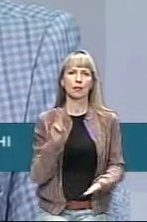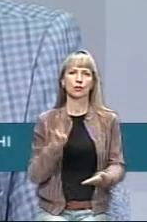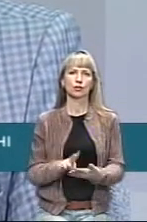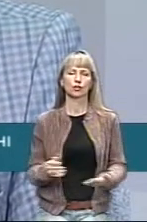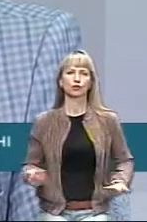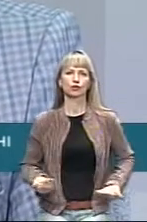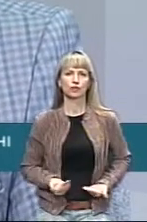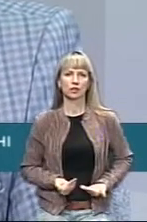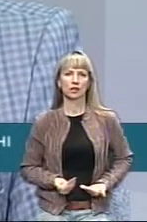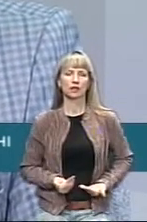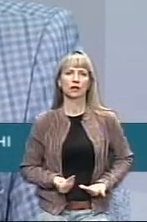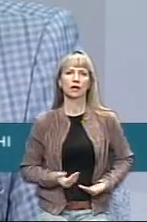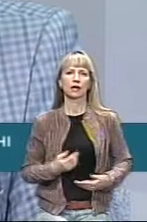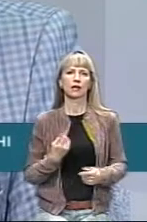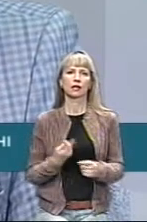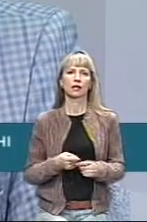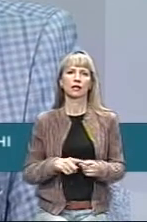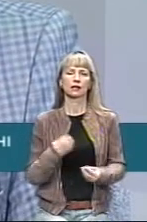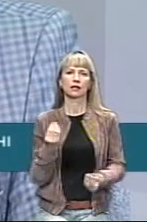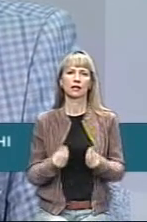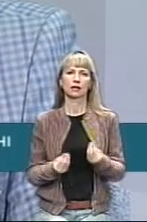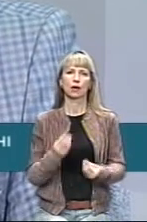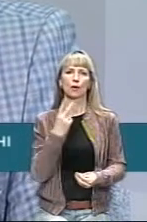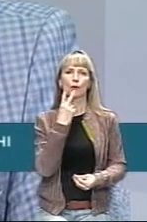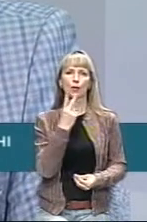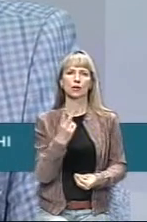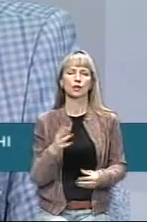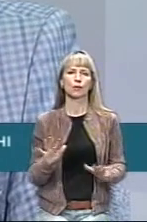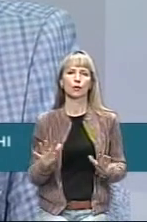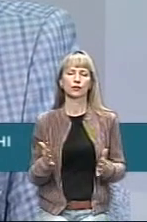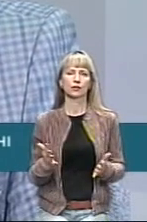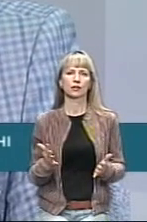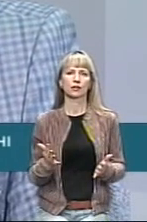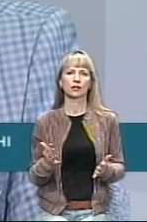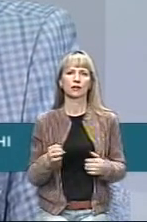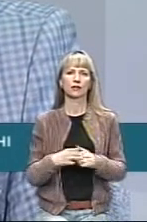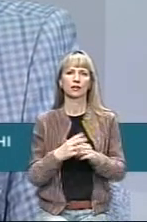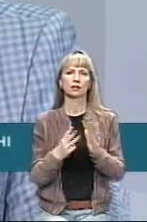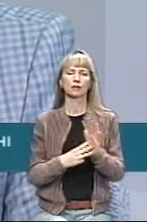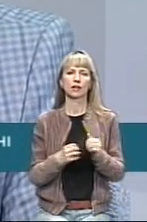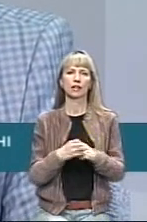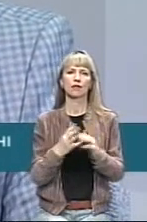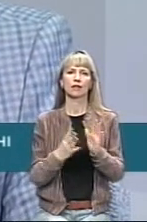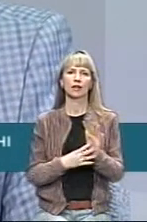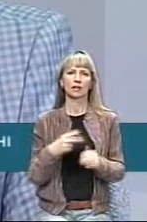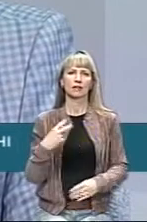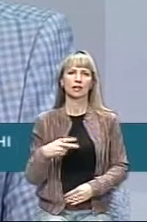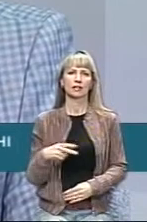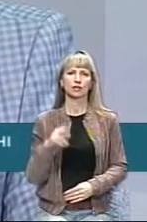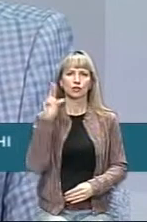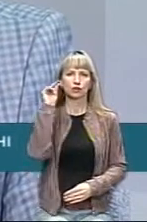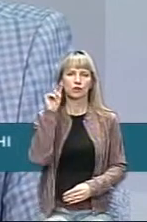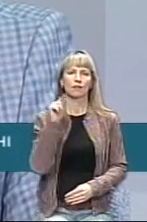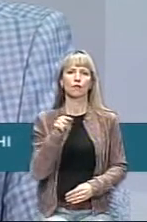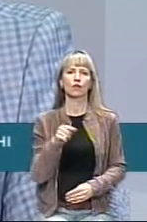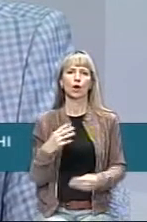постійно жили. Ця іграшка бачила події 18-го, 19-го, 20-го числа.